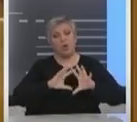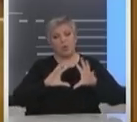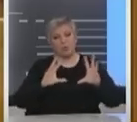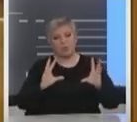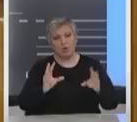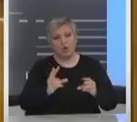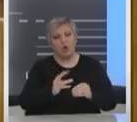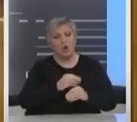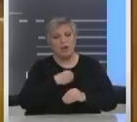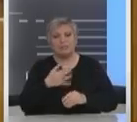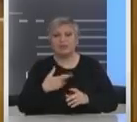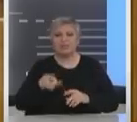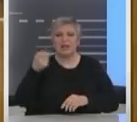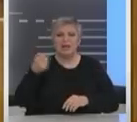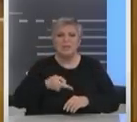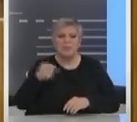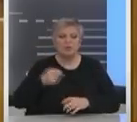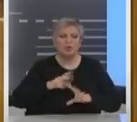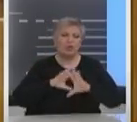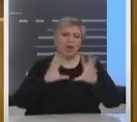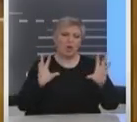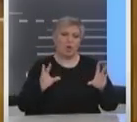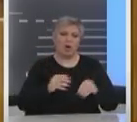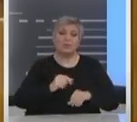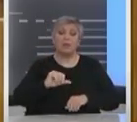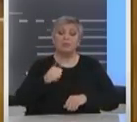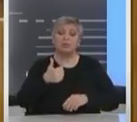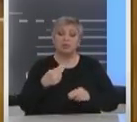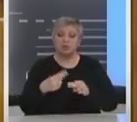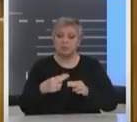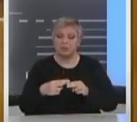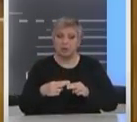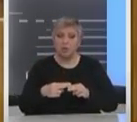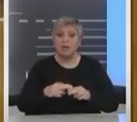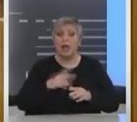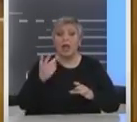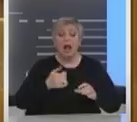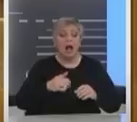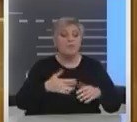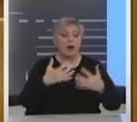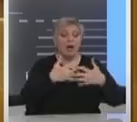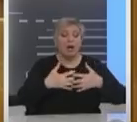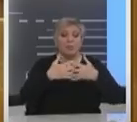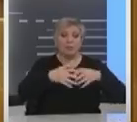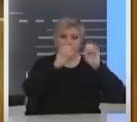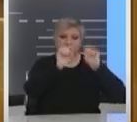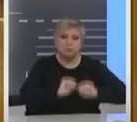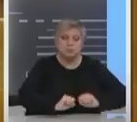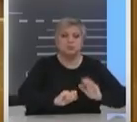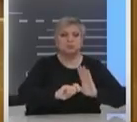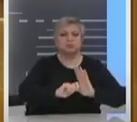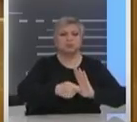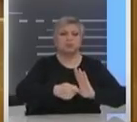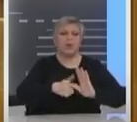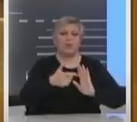για την απαρτία στα πρωτοβάθμια σωματεία. Και εδώ εδράζεται η ουσία. Αυτό είναι το νήμα που διατρέχει την πολιτική μας. Ακριβώς